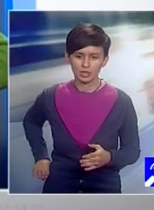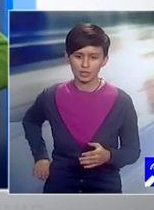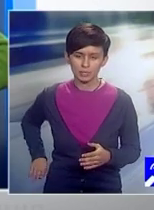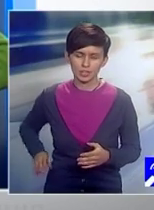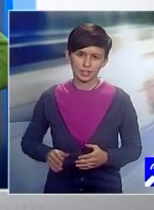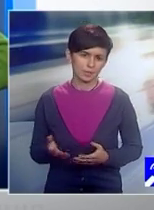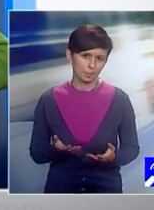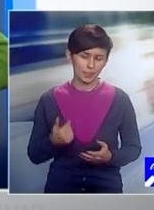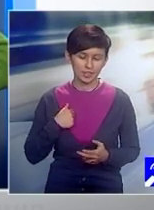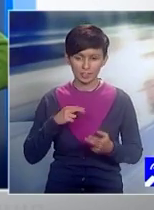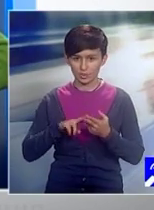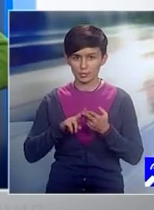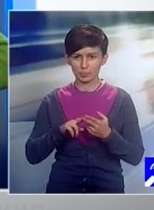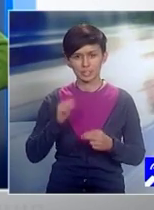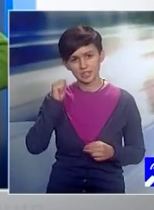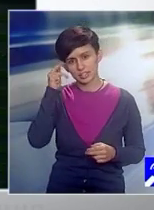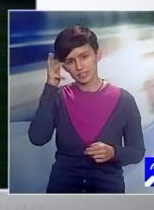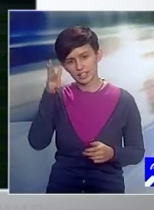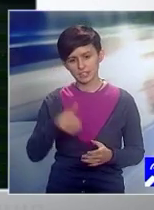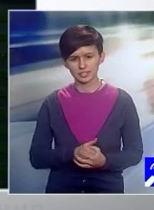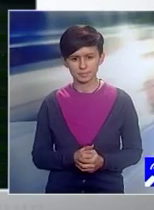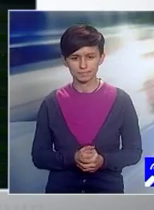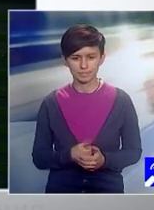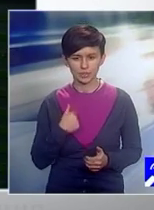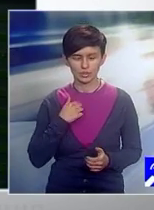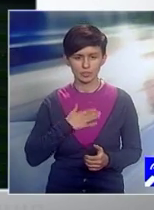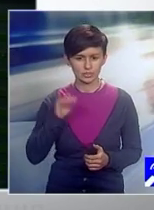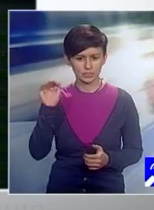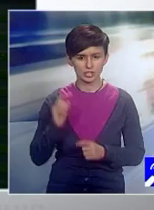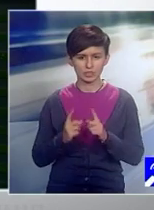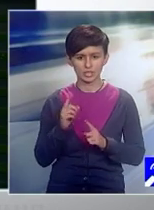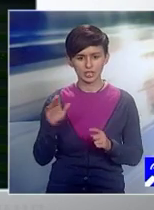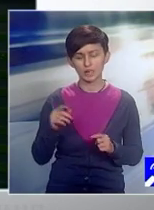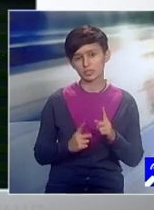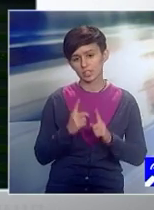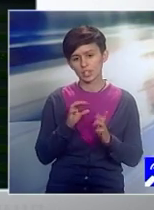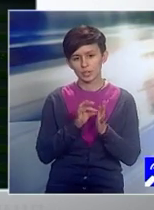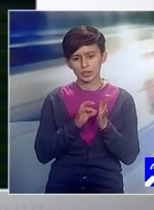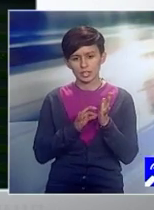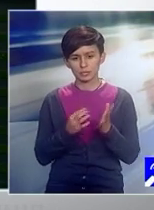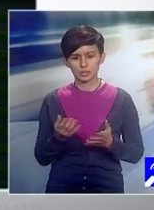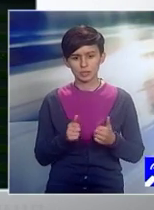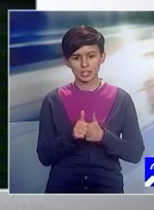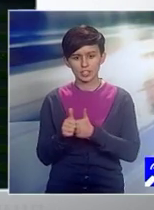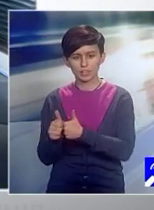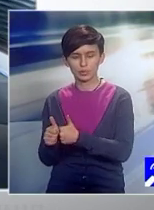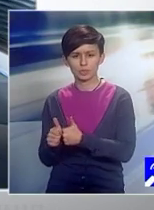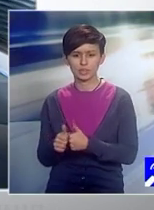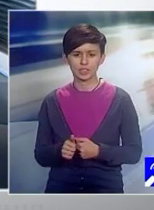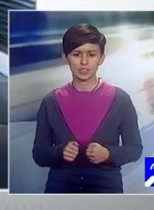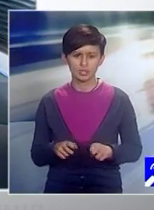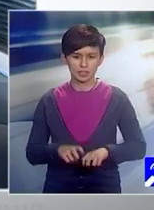femeile cu care mă întâlneam zilnic. Asta vreau să te întreb, dacă ai avut anumite puncte pe care tu le-ai urmărit în cercetarea ta, pentru că tu ai început